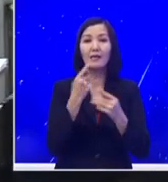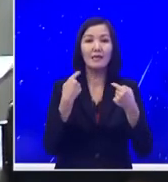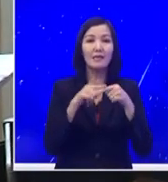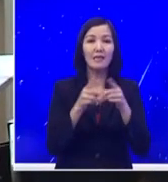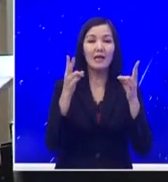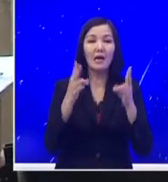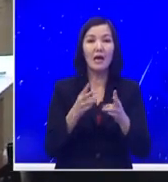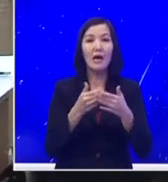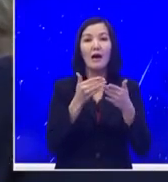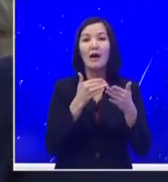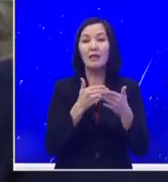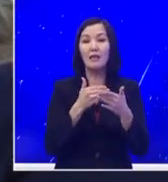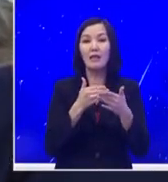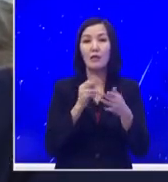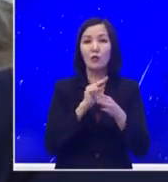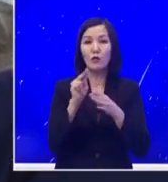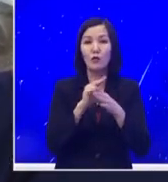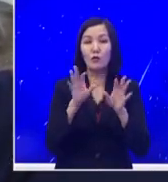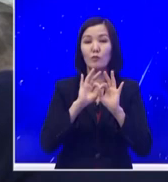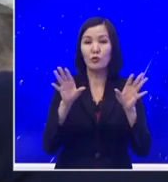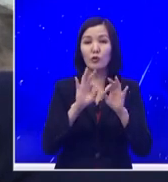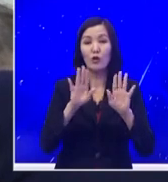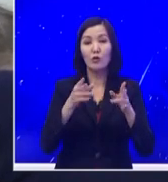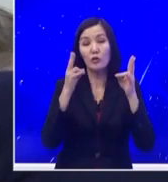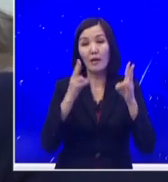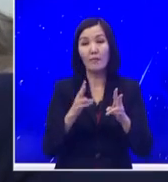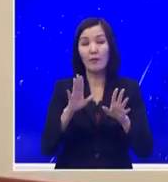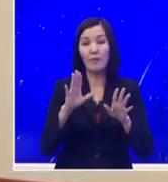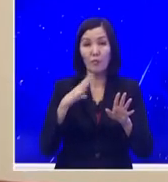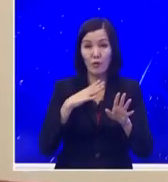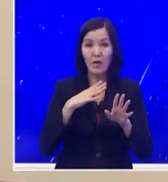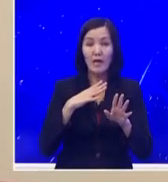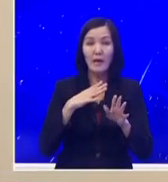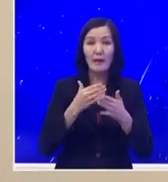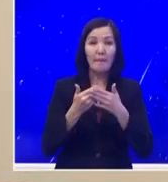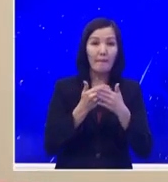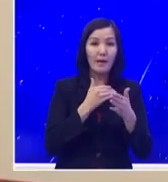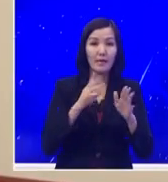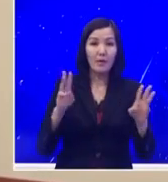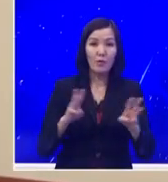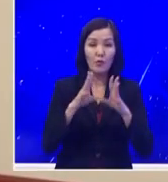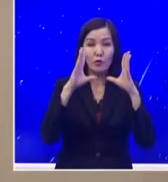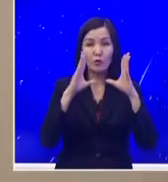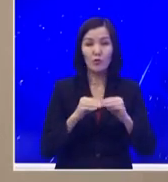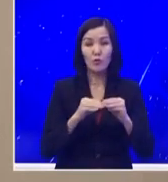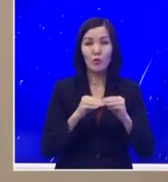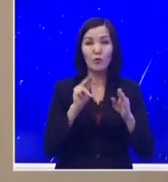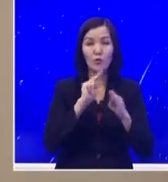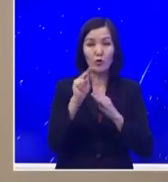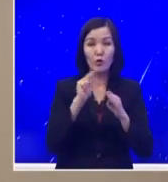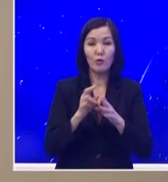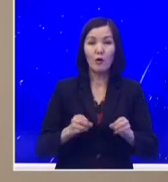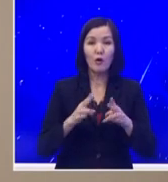апаттар бойынша да нұсқаулықтар өткізіп тұрады. Тосын апаттар бола қалған жағдайда алғашқы өрт сөндіру құралдарын пайдалану ережелерін көрсетіп,